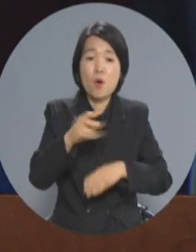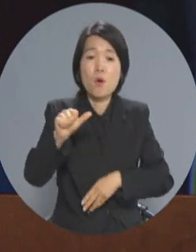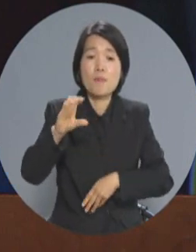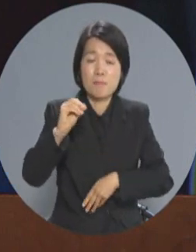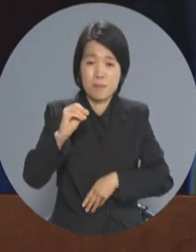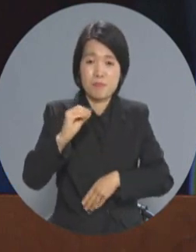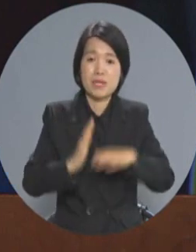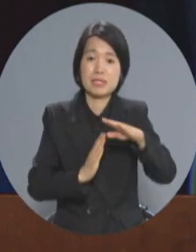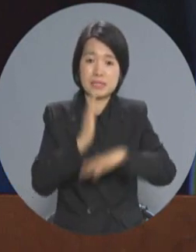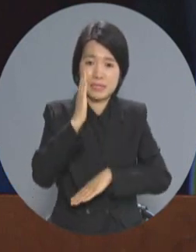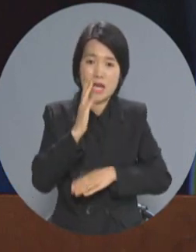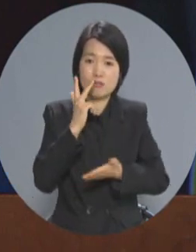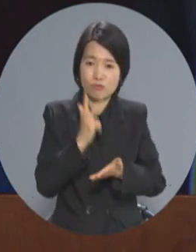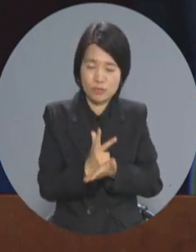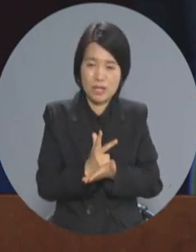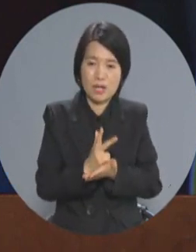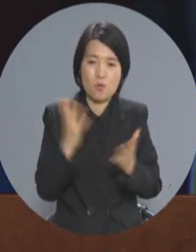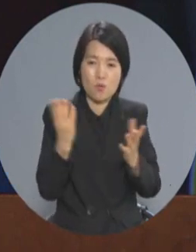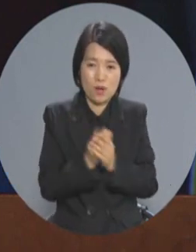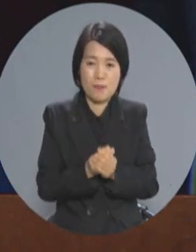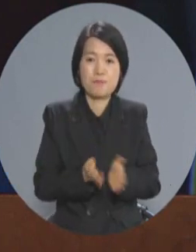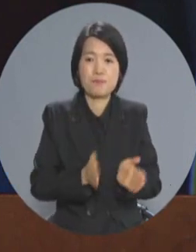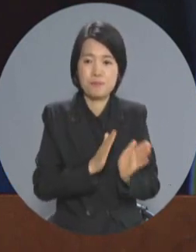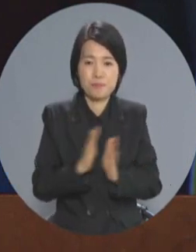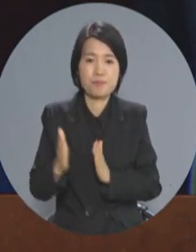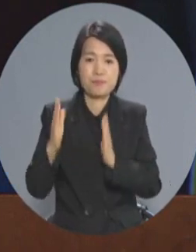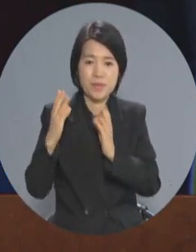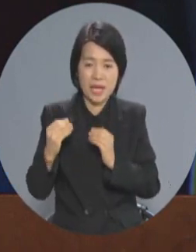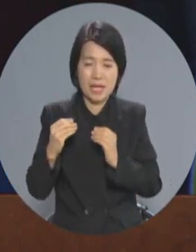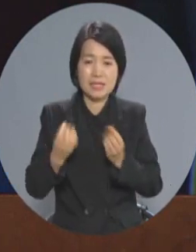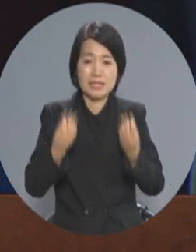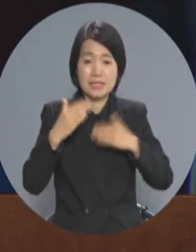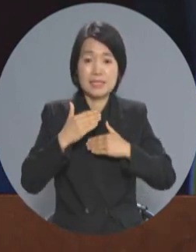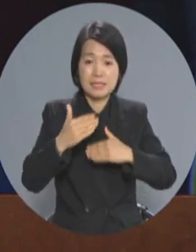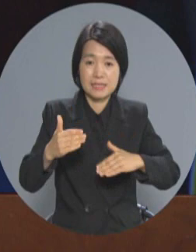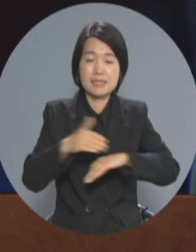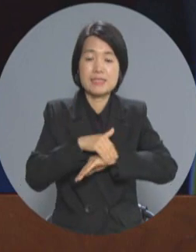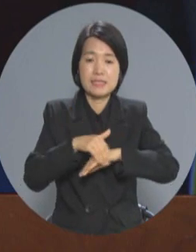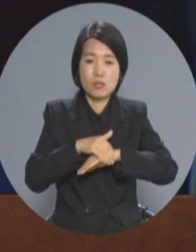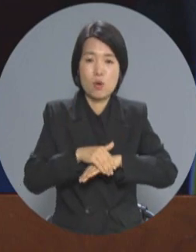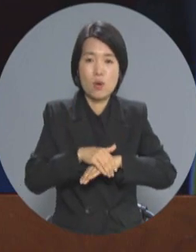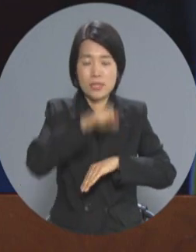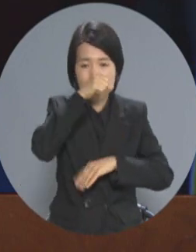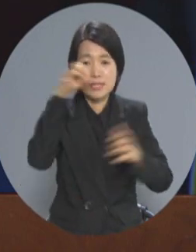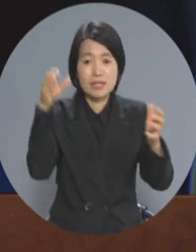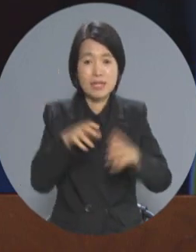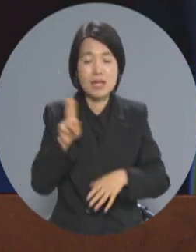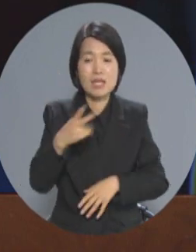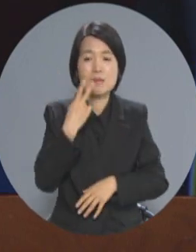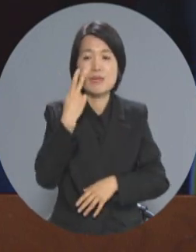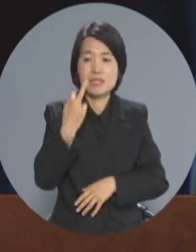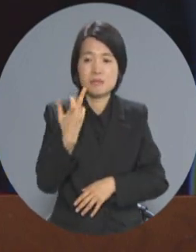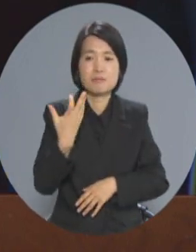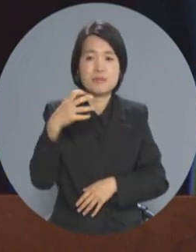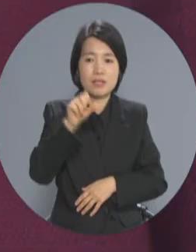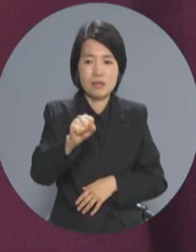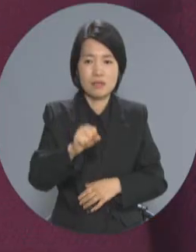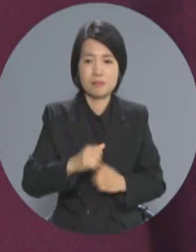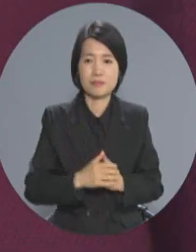평 이상으로 주차 시설까지 완비를 해서 저희들이 행사를 개최할 예정이고 총 예산은